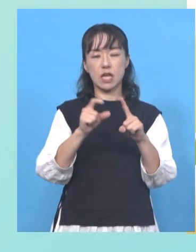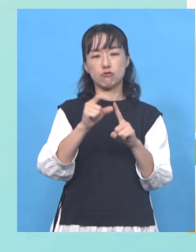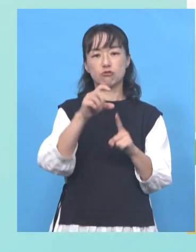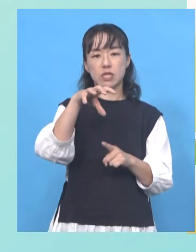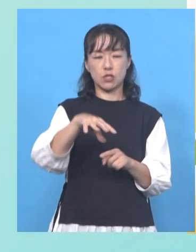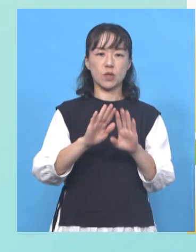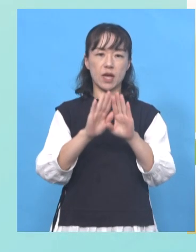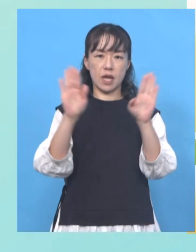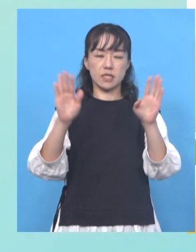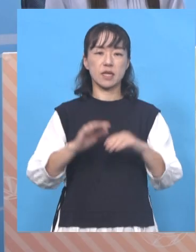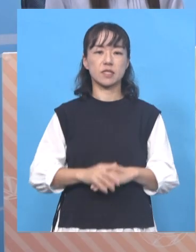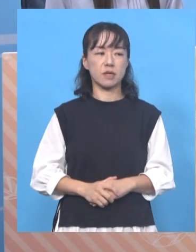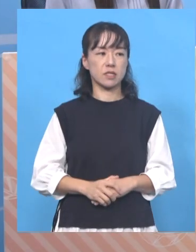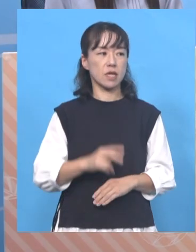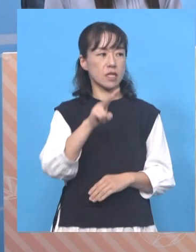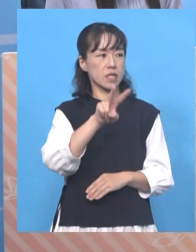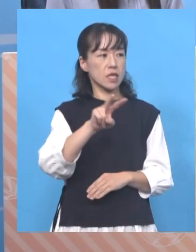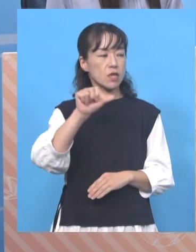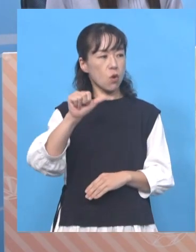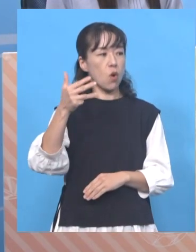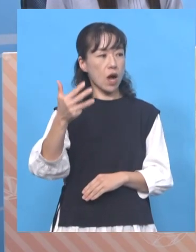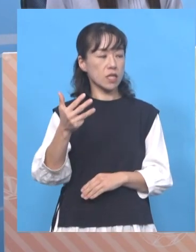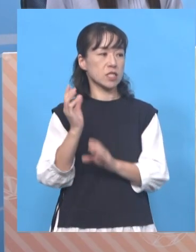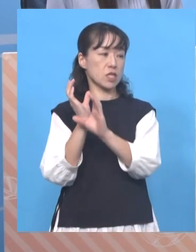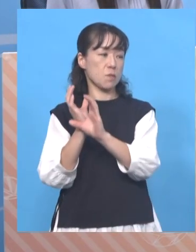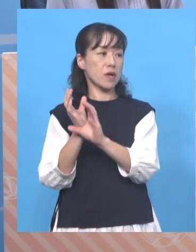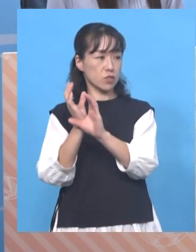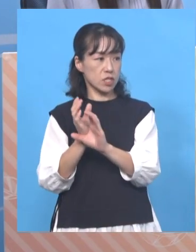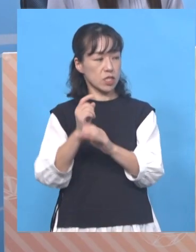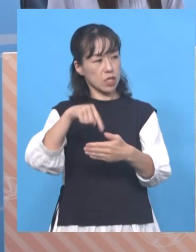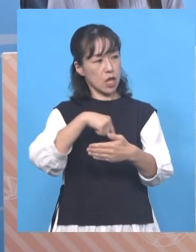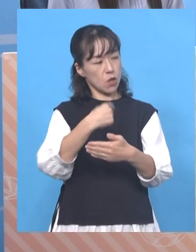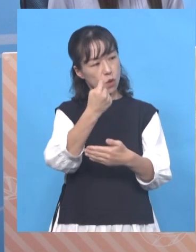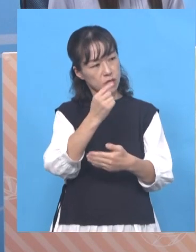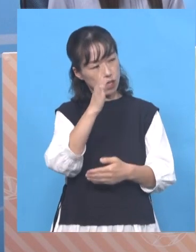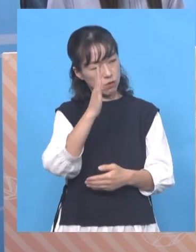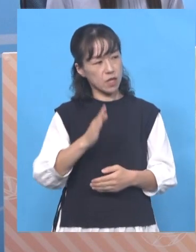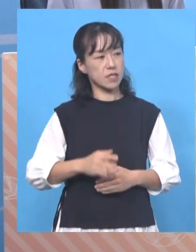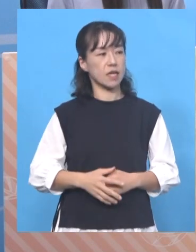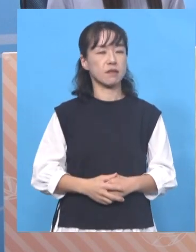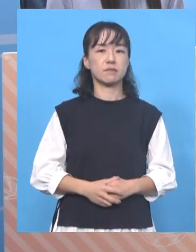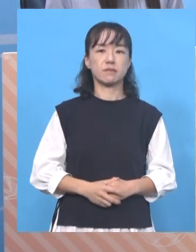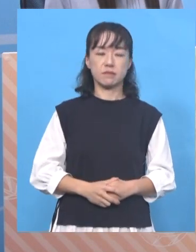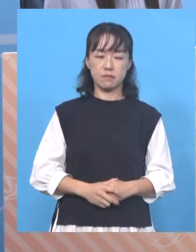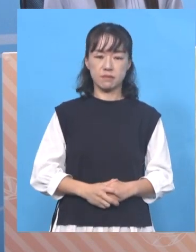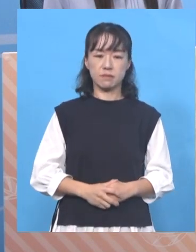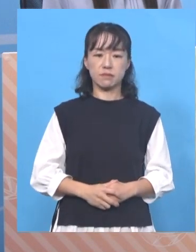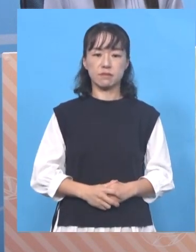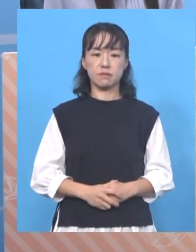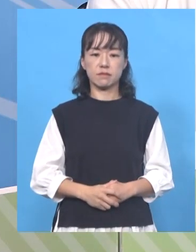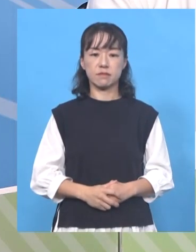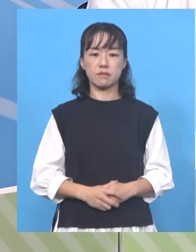催します。 はい、ではまず3日に開催されますにごはち祭りについて紹介してください。